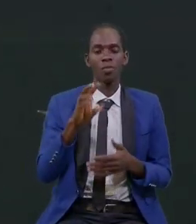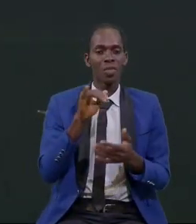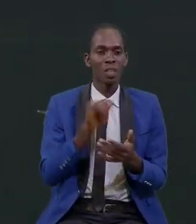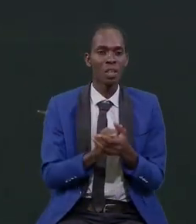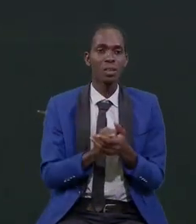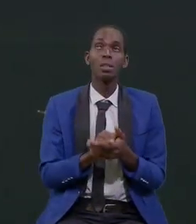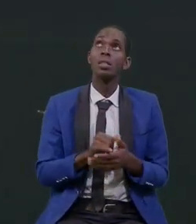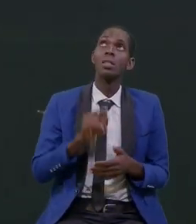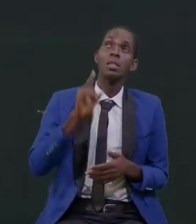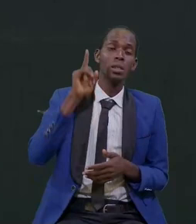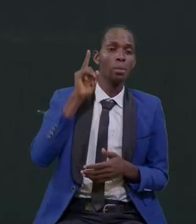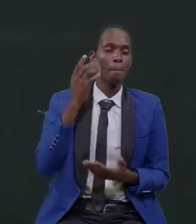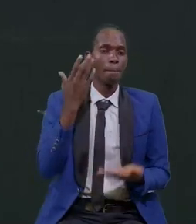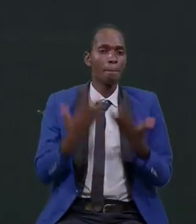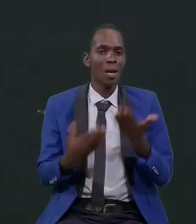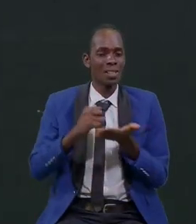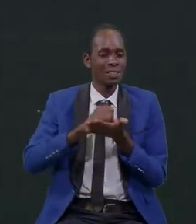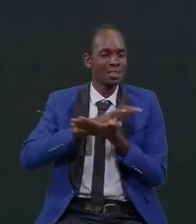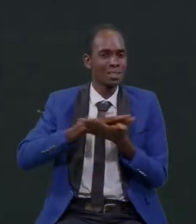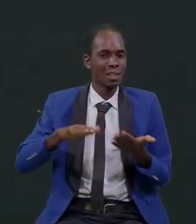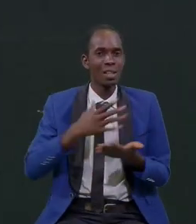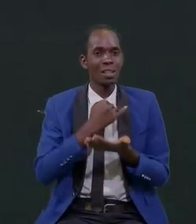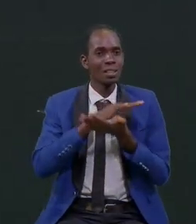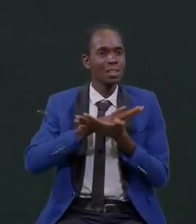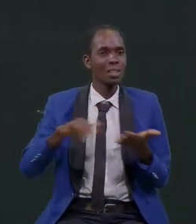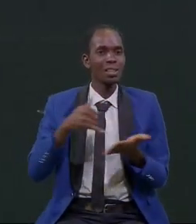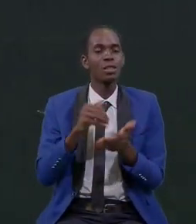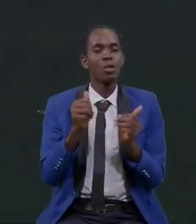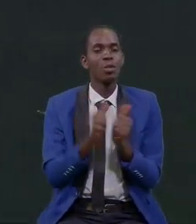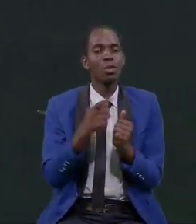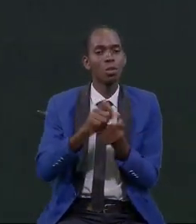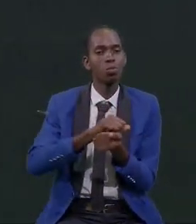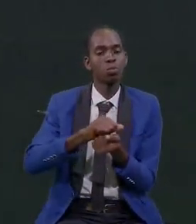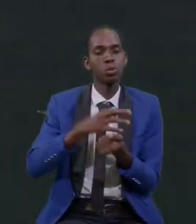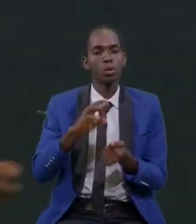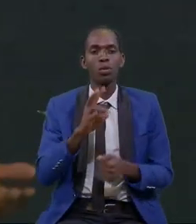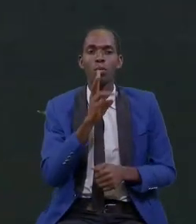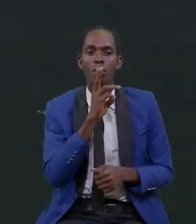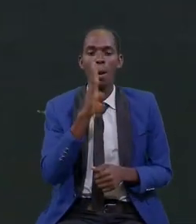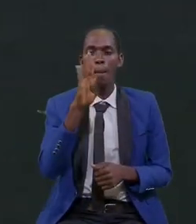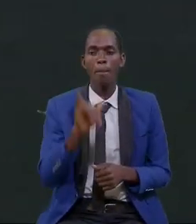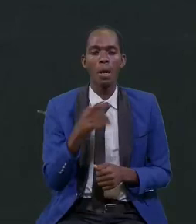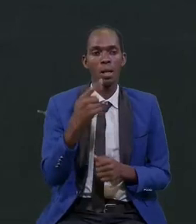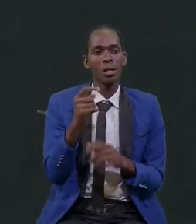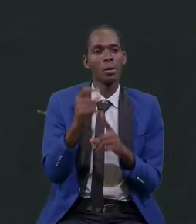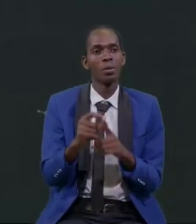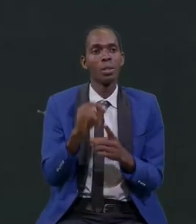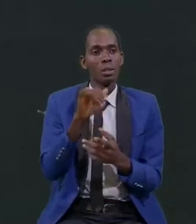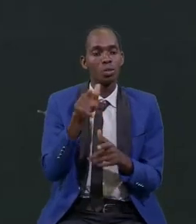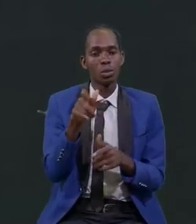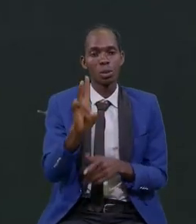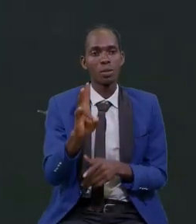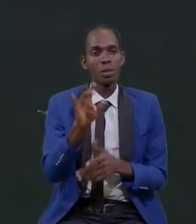de la sanctifier, de la purifier. Par la parole. Verset 27.